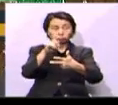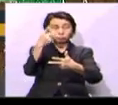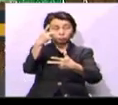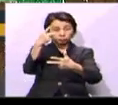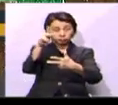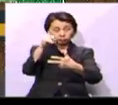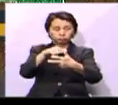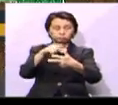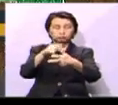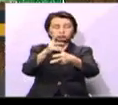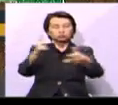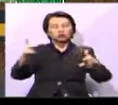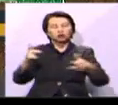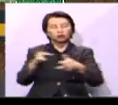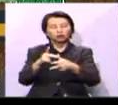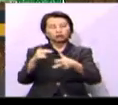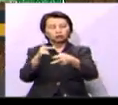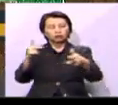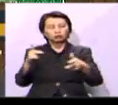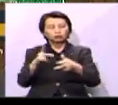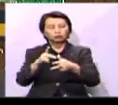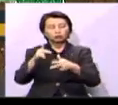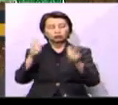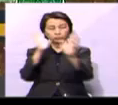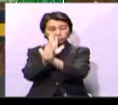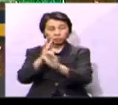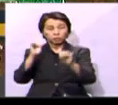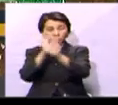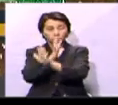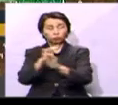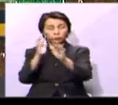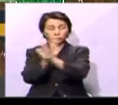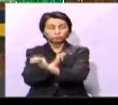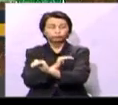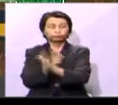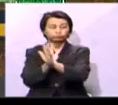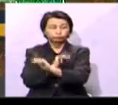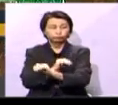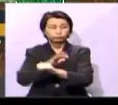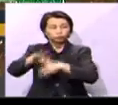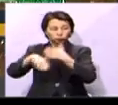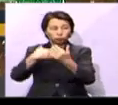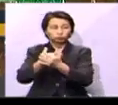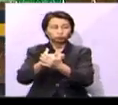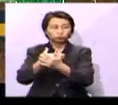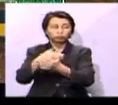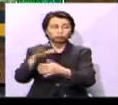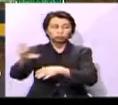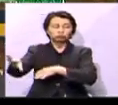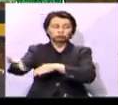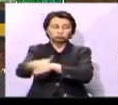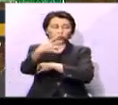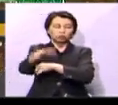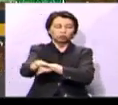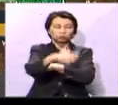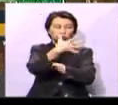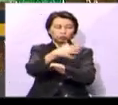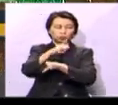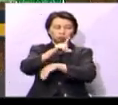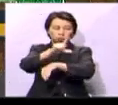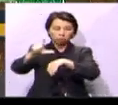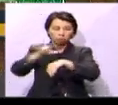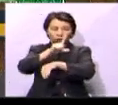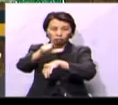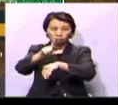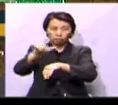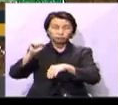melibatkan kawasan di kawasan perairan negeri Sarawak yang melibatkan kesemua kawasan perairan negeri Sarawak di wilayah Pesisir Labuan dan juga